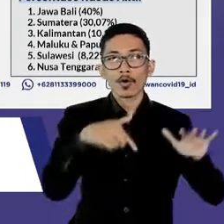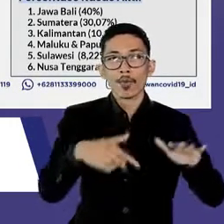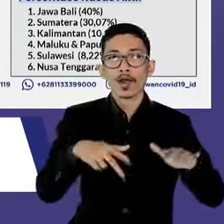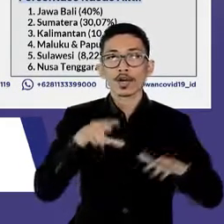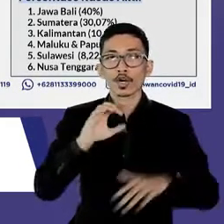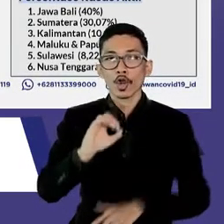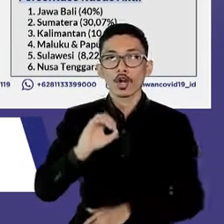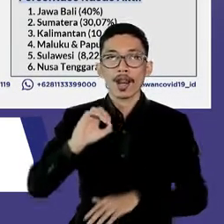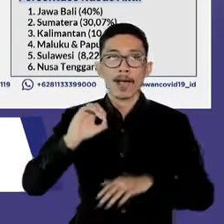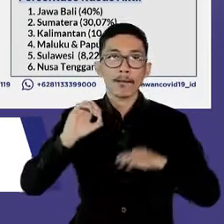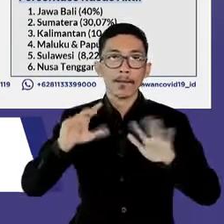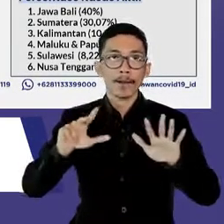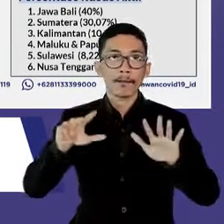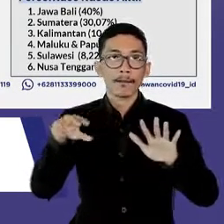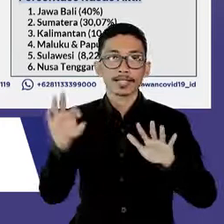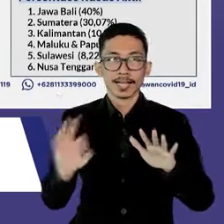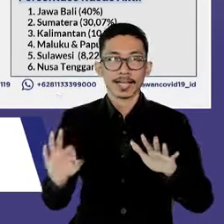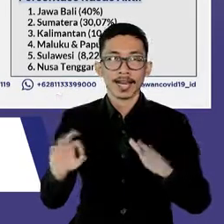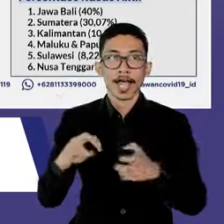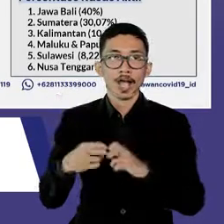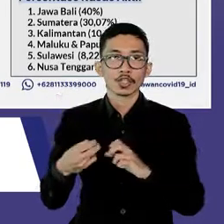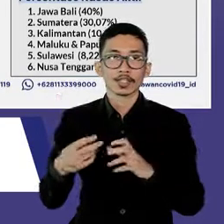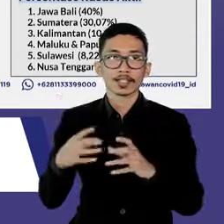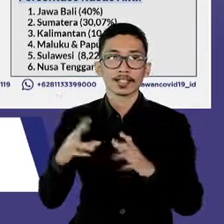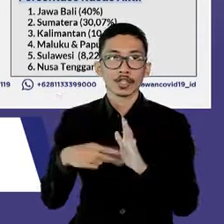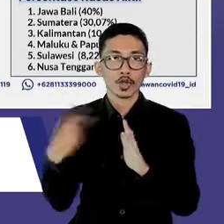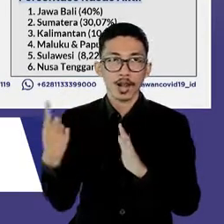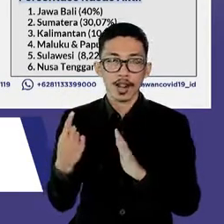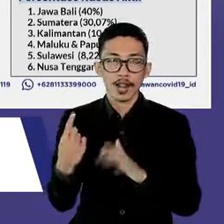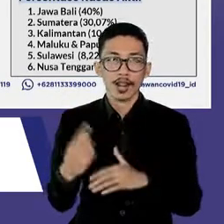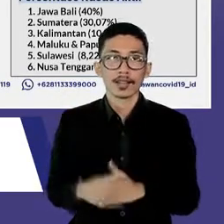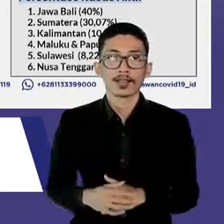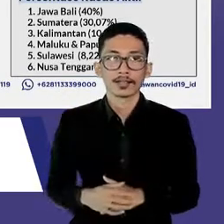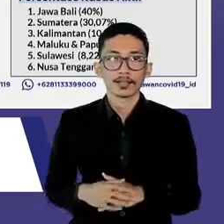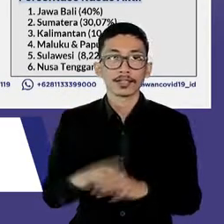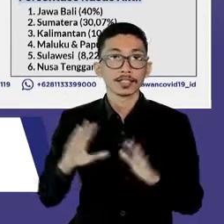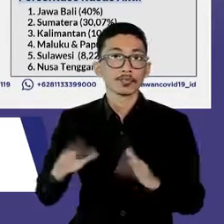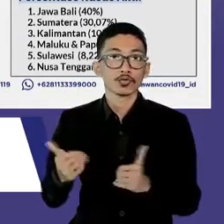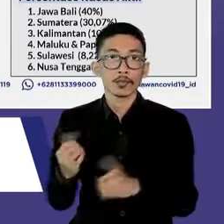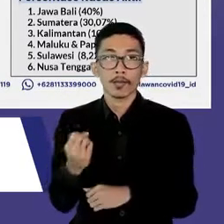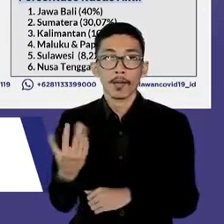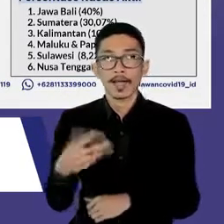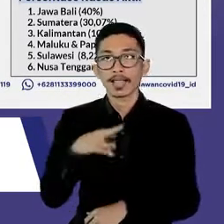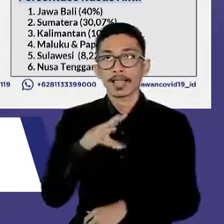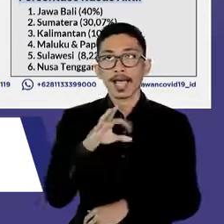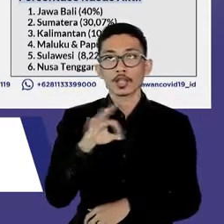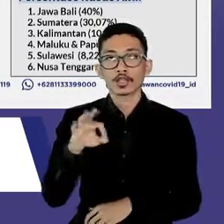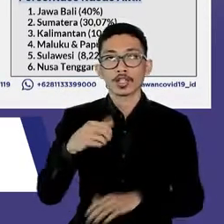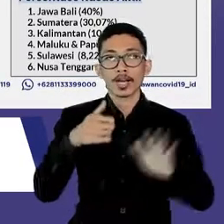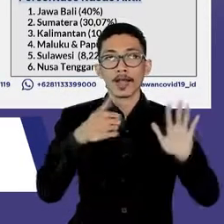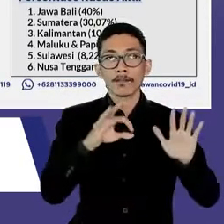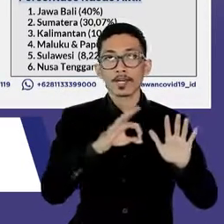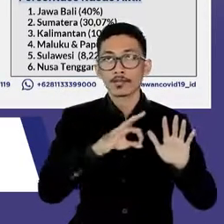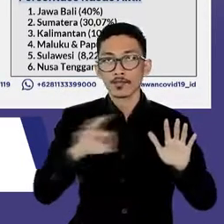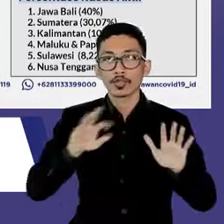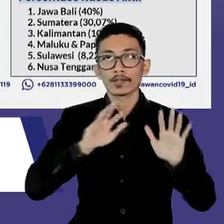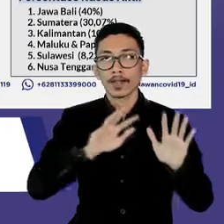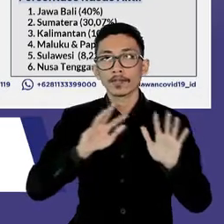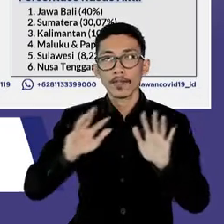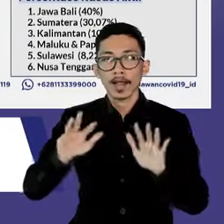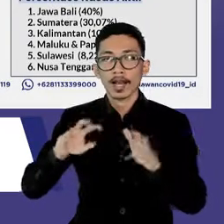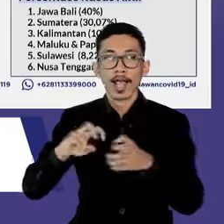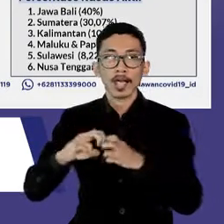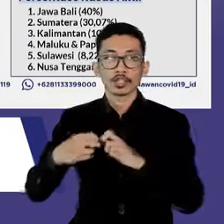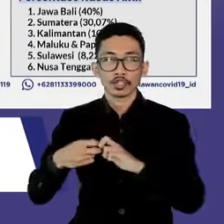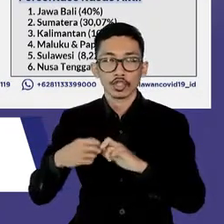persen dari total kasus nasional Hai total kesembuhannya sebanyak 306000 399 kasus